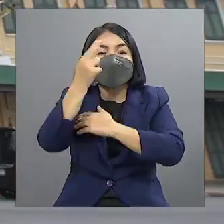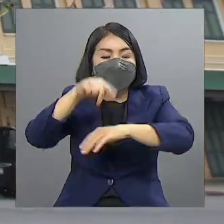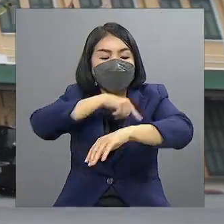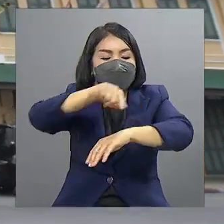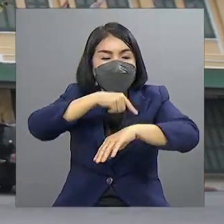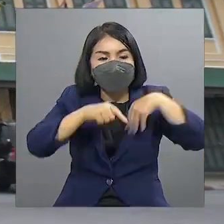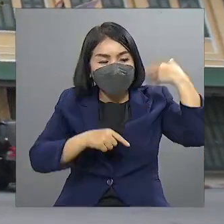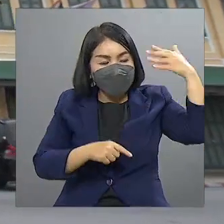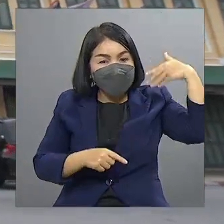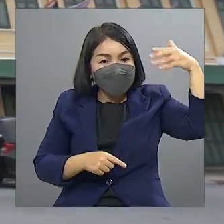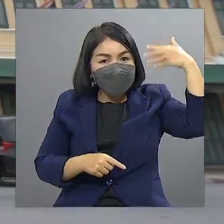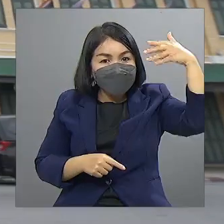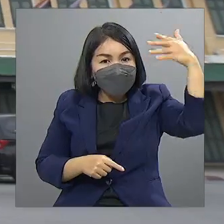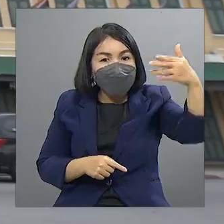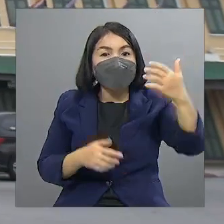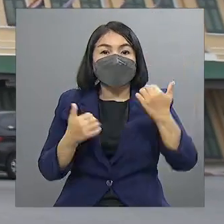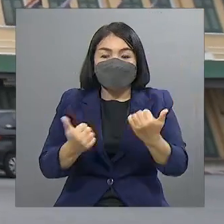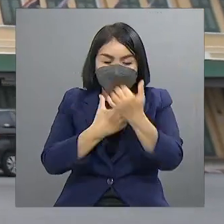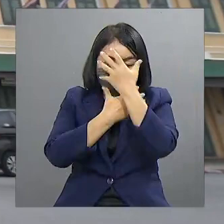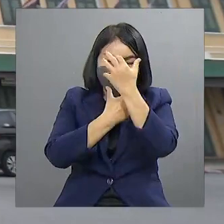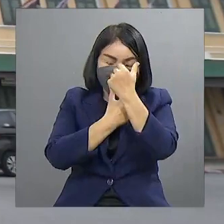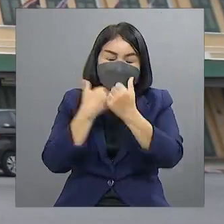าให้กรุงเก่านี้สมบูรณ์มากยิ่งขึ้นครับ